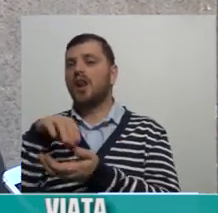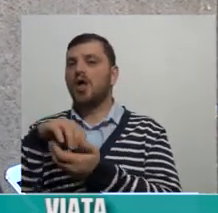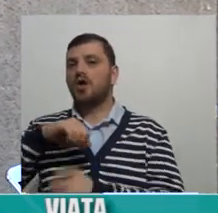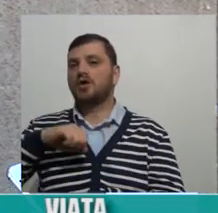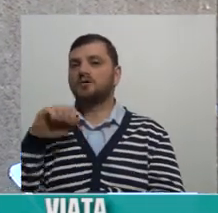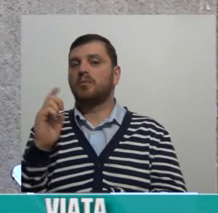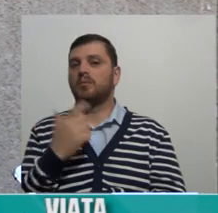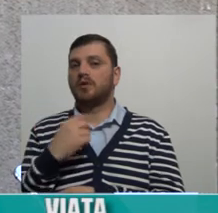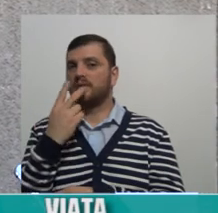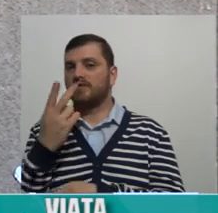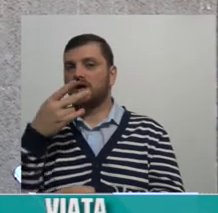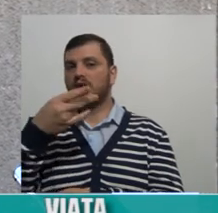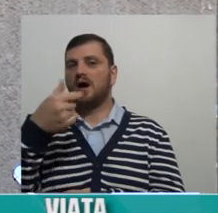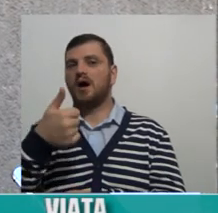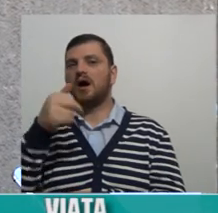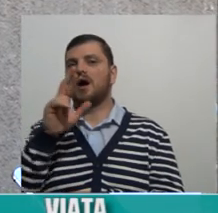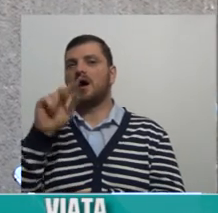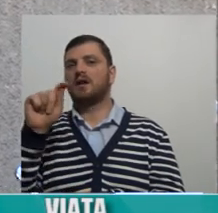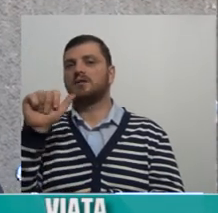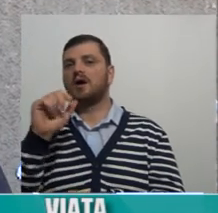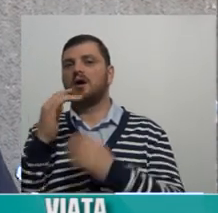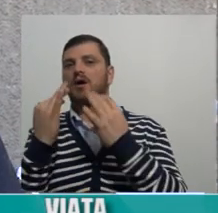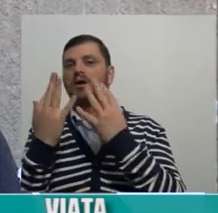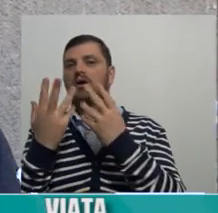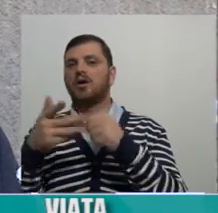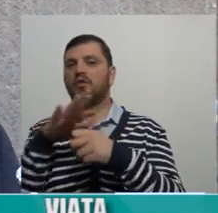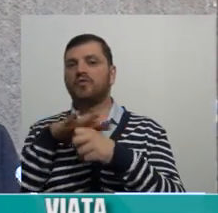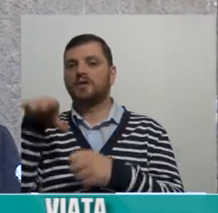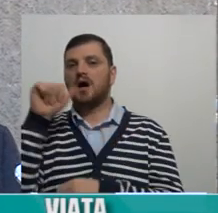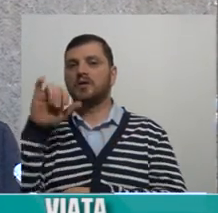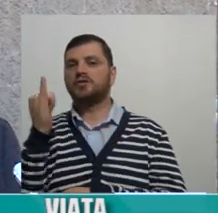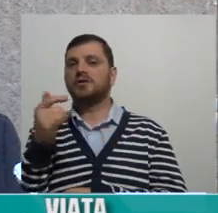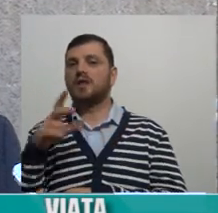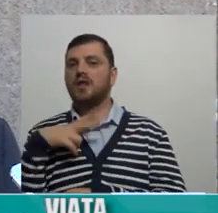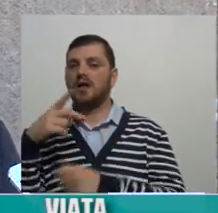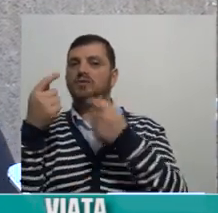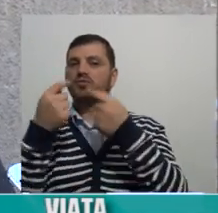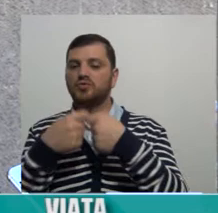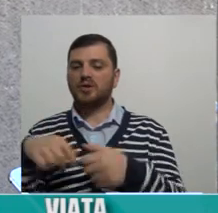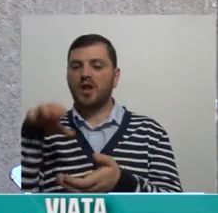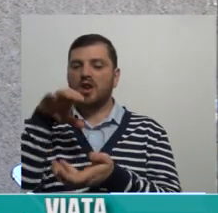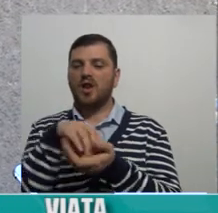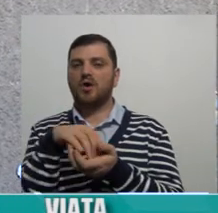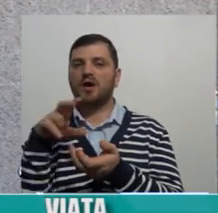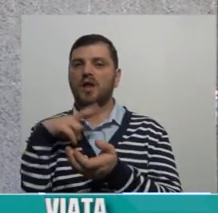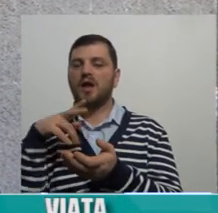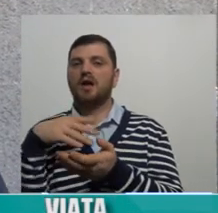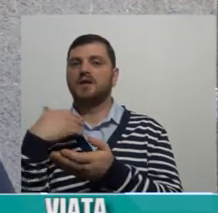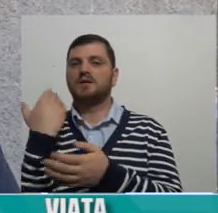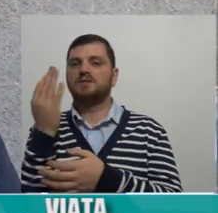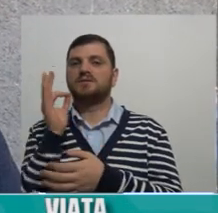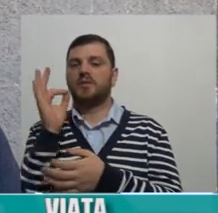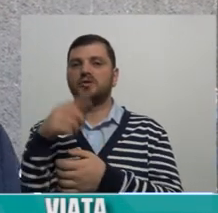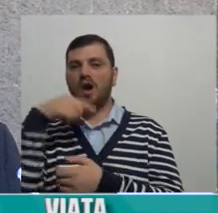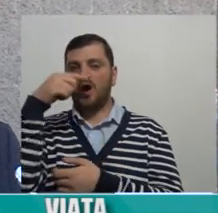sau ceva de genul. Ne putem uita pe harta de pe COVID Argeș, parcă, și acolo sunt toate localitățile care